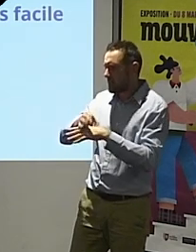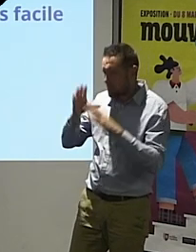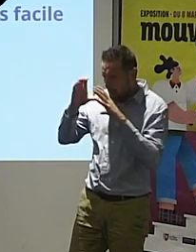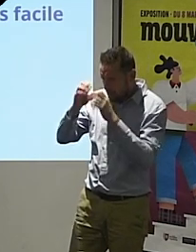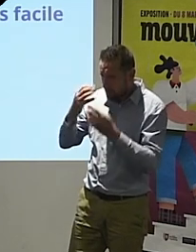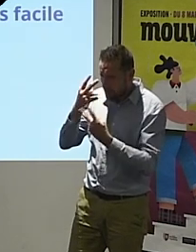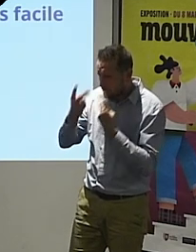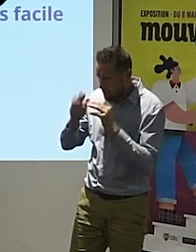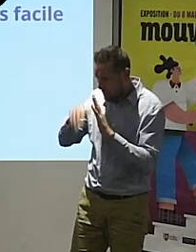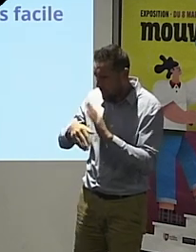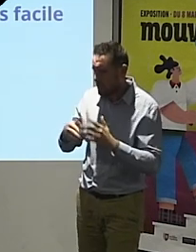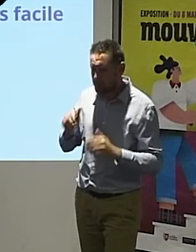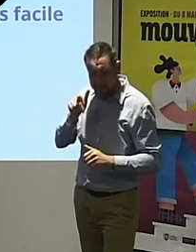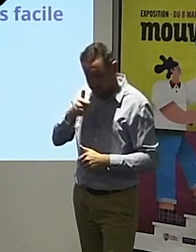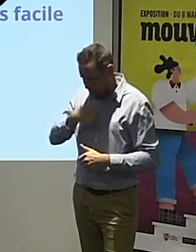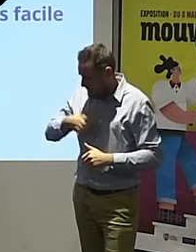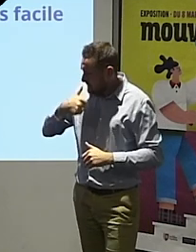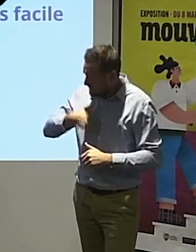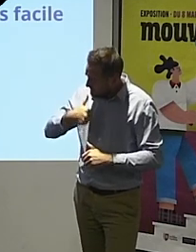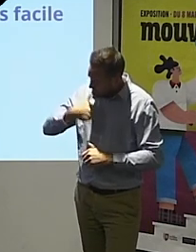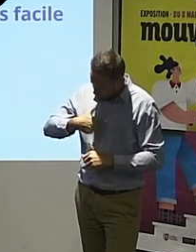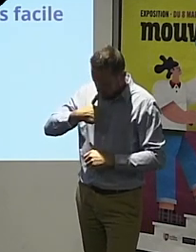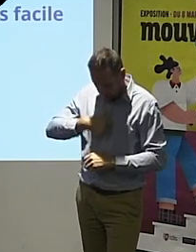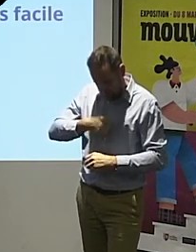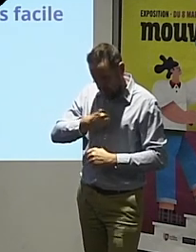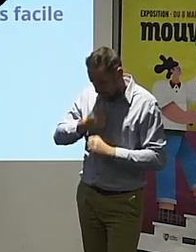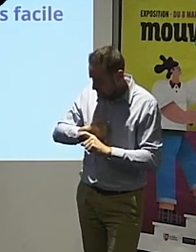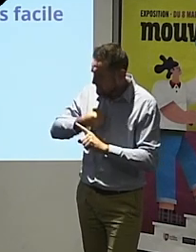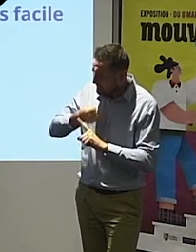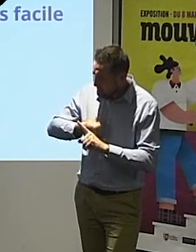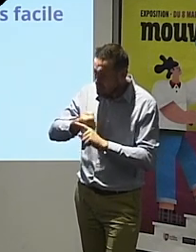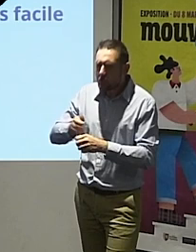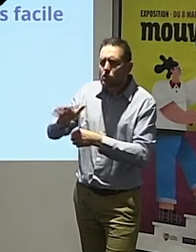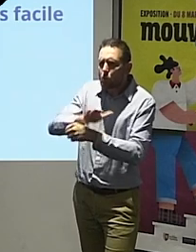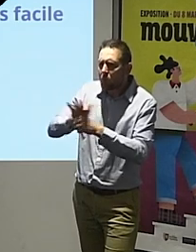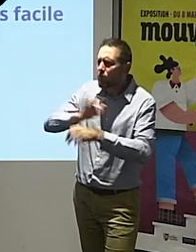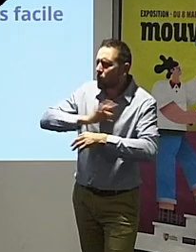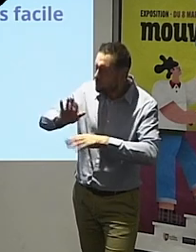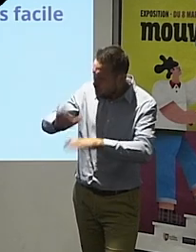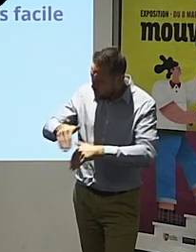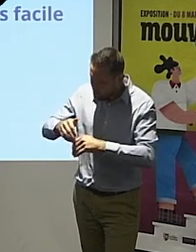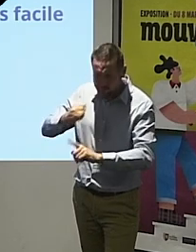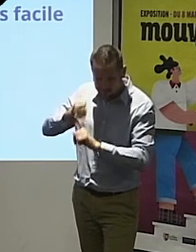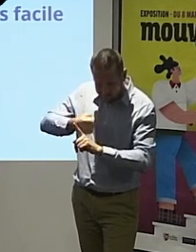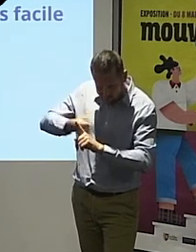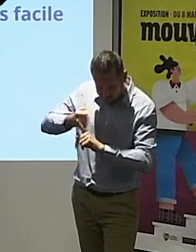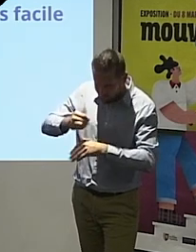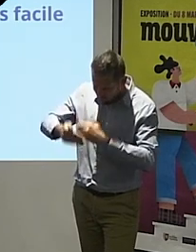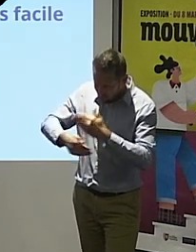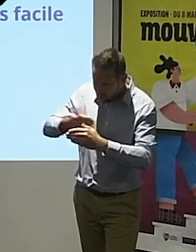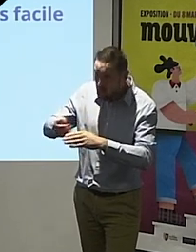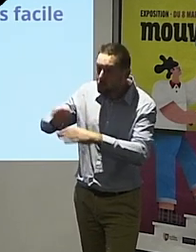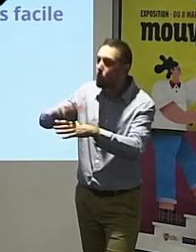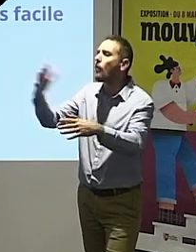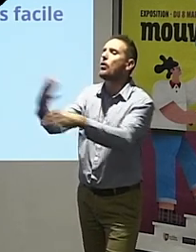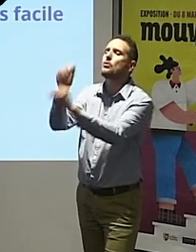sur moi. Et j'ai continué à faire le championnat de France. Et c'est là que j'ai réussi à gagner le championnat de France